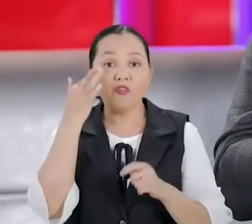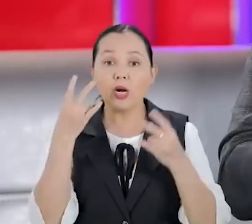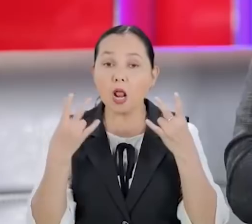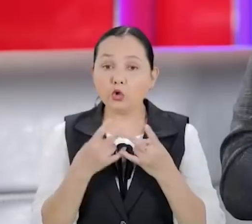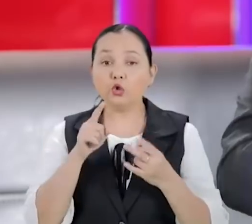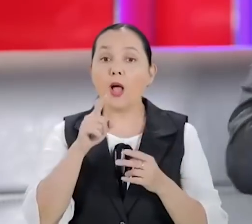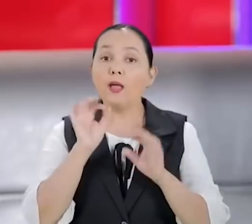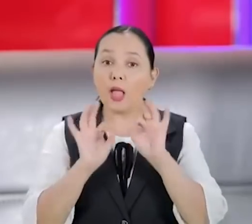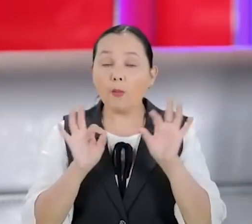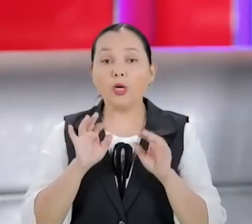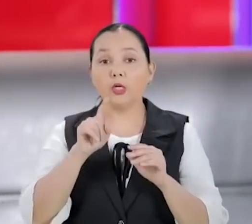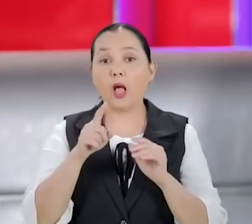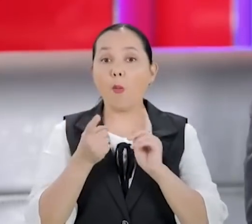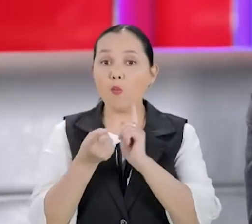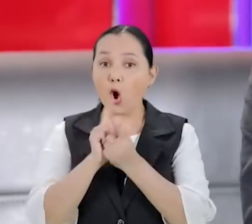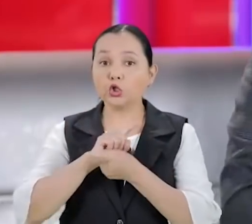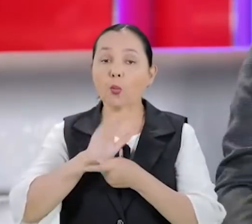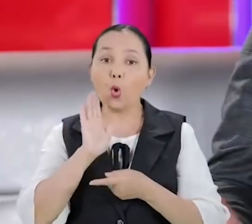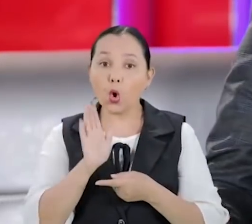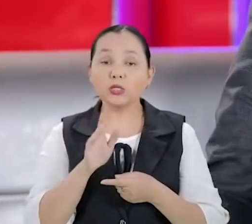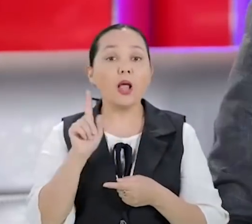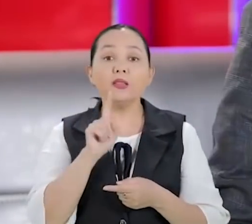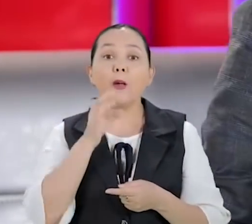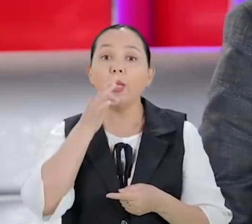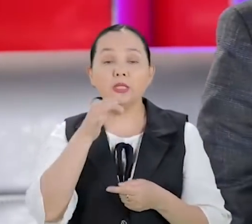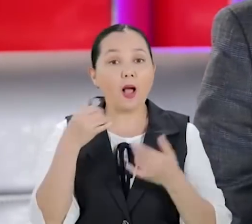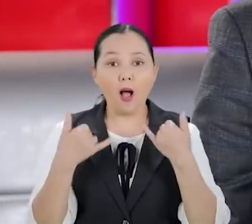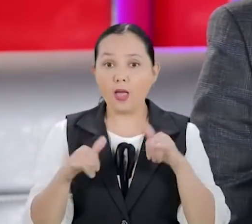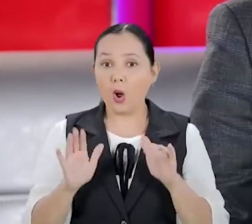uchun mana shu gapirayotganlar bosib qo'yilsa, unda nima deyishga hayronmiz.